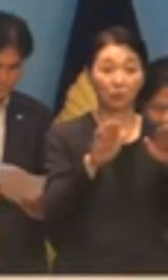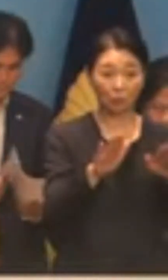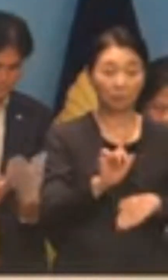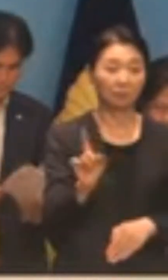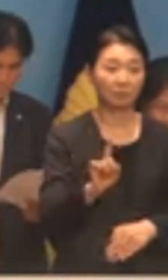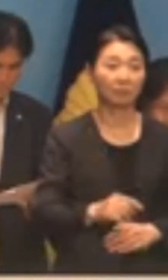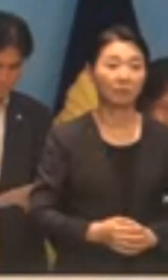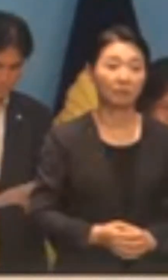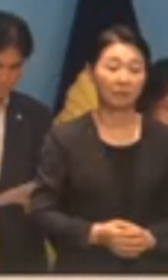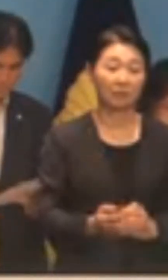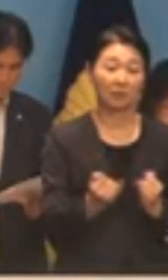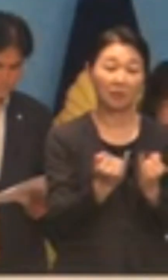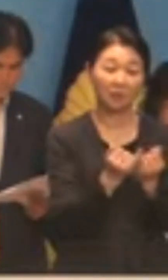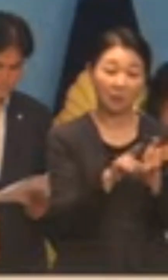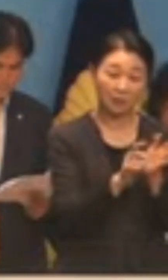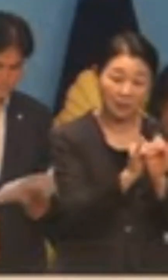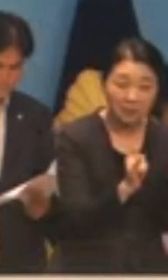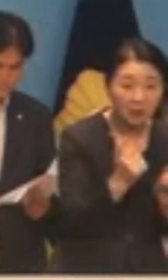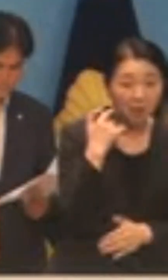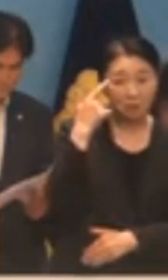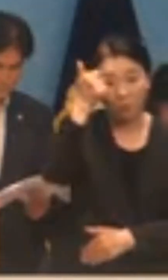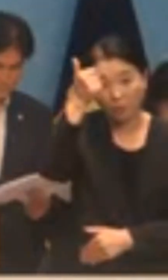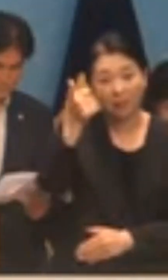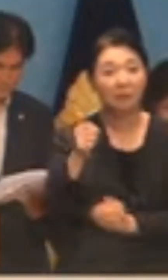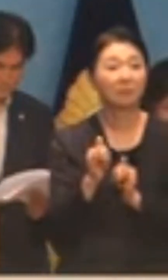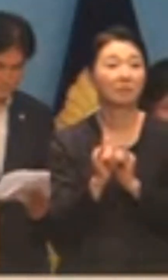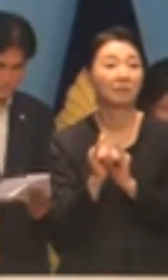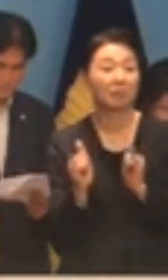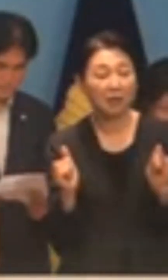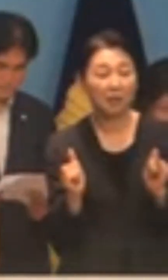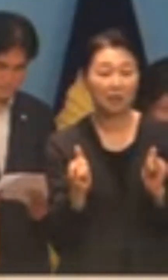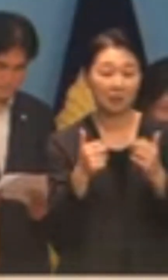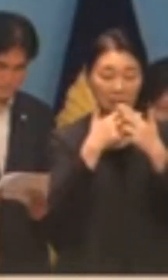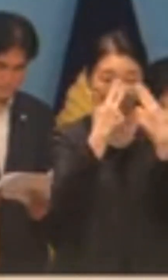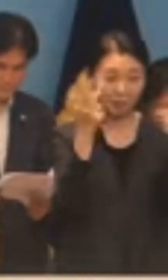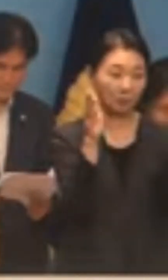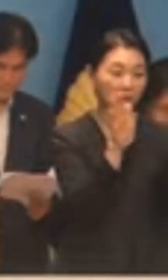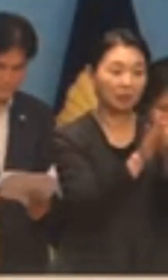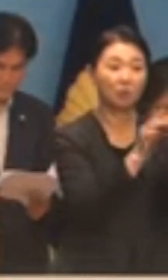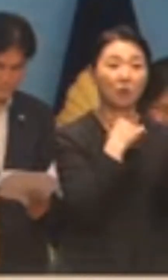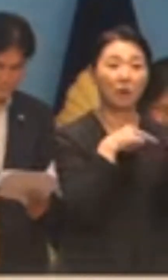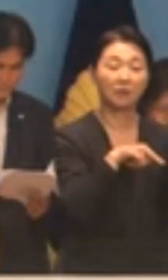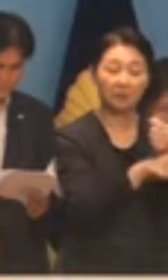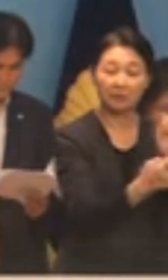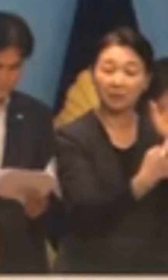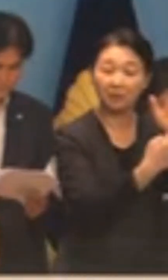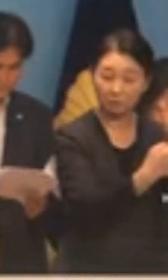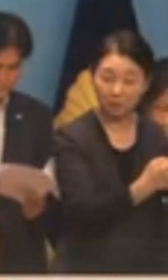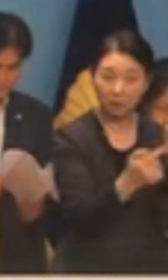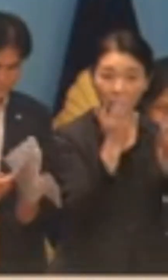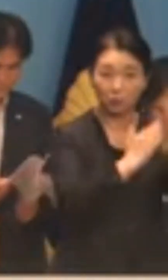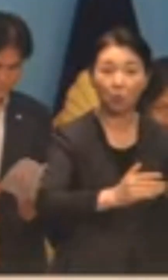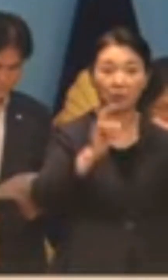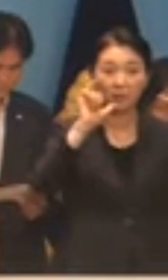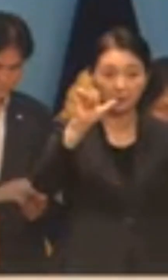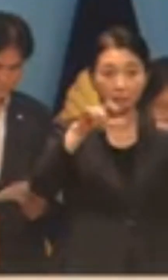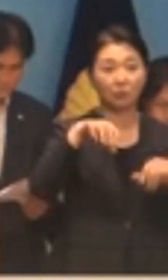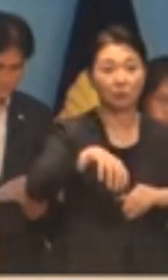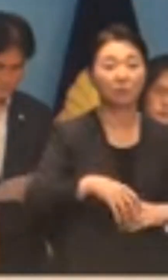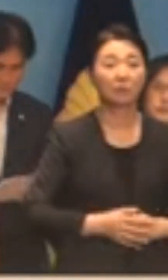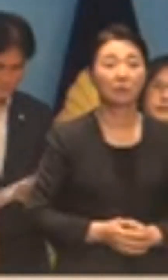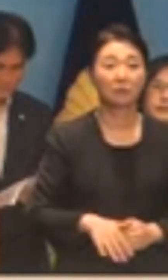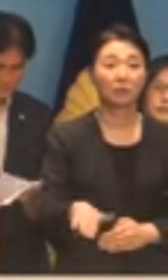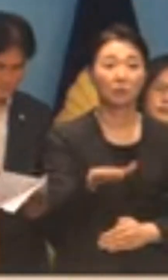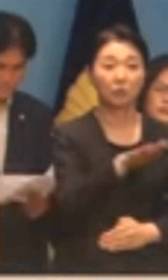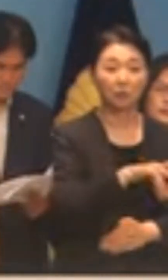자리는 여성 신학자와 여성 목회자들이 이재명 후보를 지지하며 그 뜻을 밝히는 공개 선언의 자리입니다.